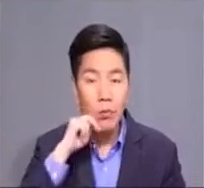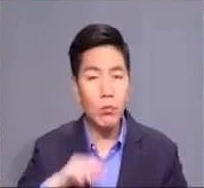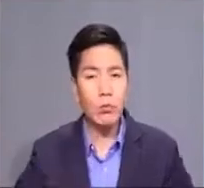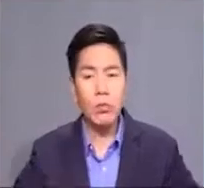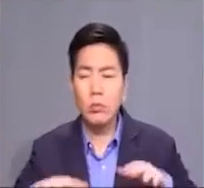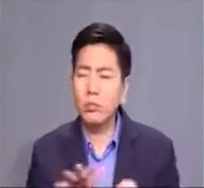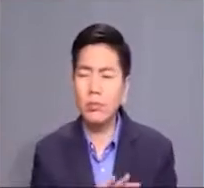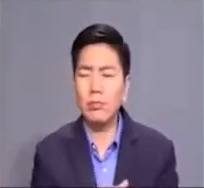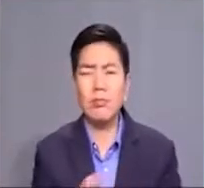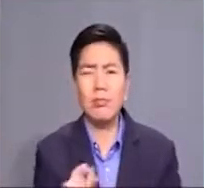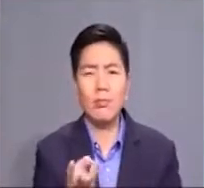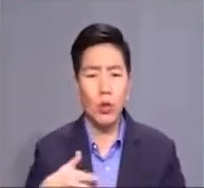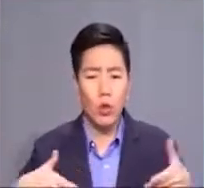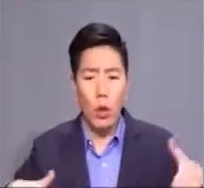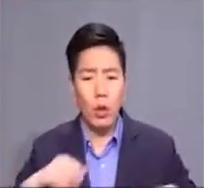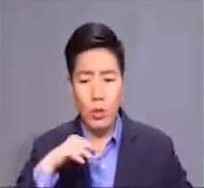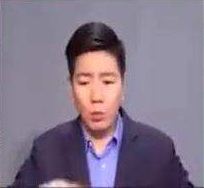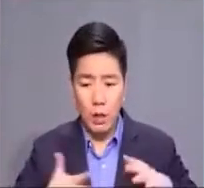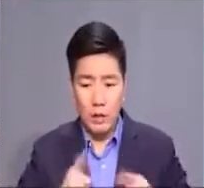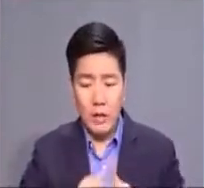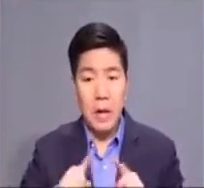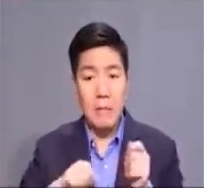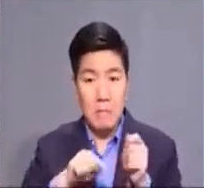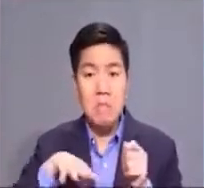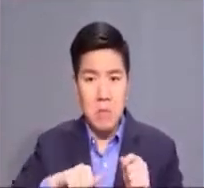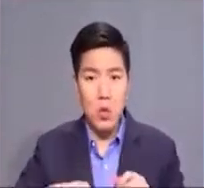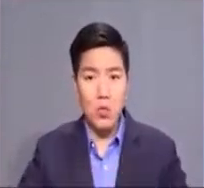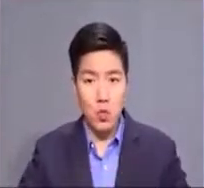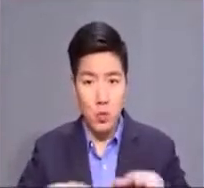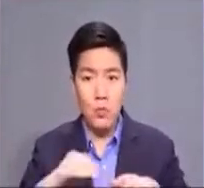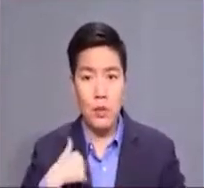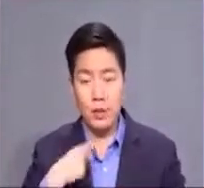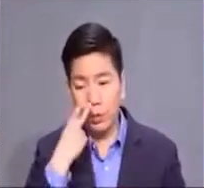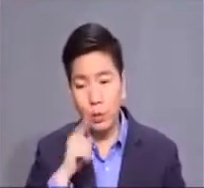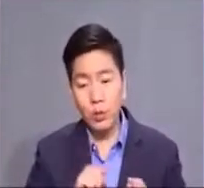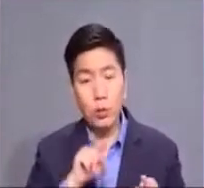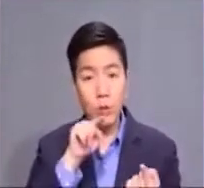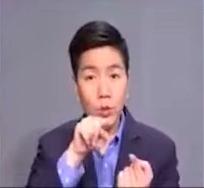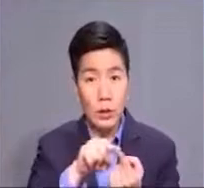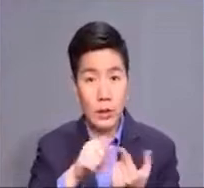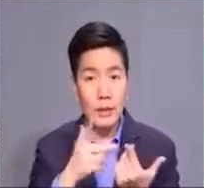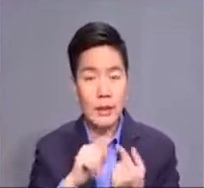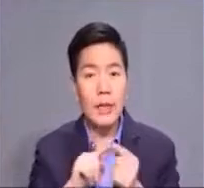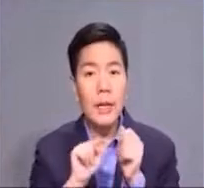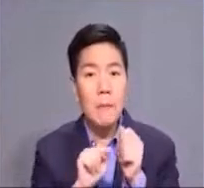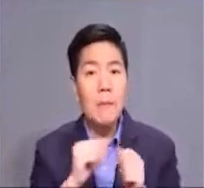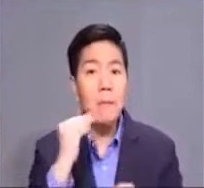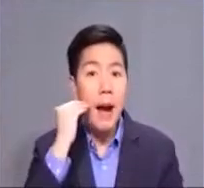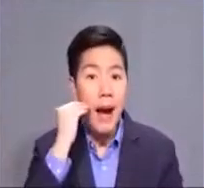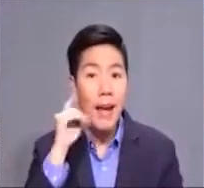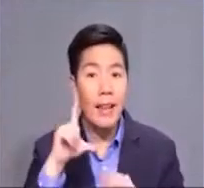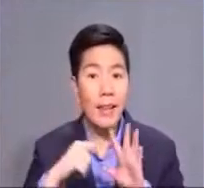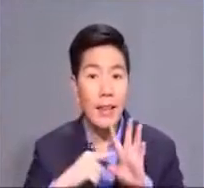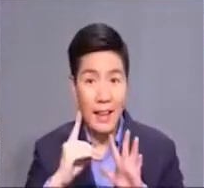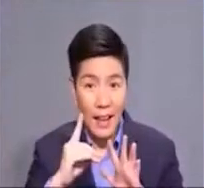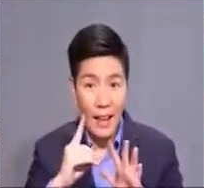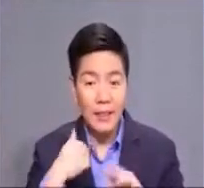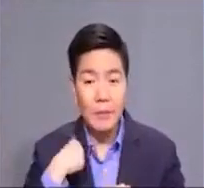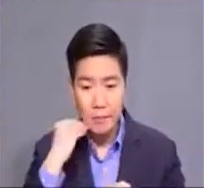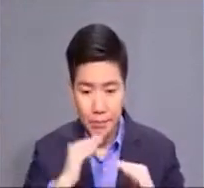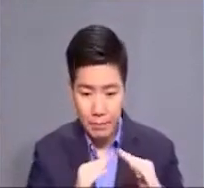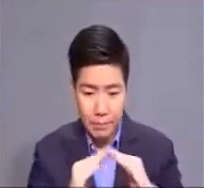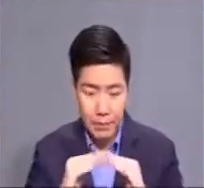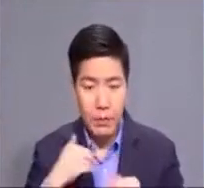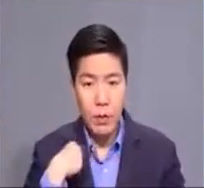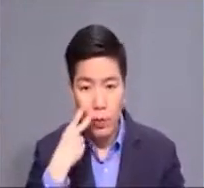ม่ค่อยท่วมเท่าไหร่นะรอบนอกนะคะแต่ว่าในเทศบาลเนี่ยท่วมแต่เราก็เลยออกไปที่แถวแถวอำเภอบ้านลาดนะคะไปเห็นชาวบ้านกลุ่มนึ